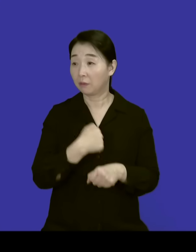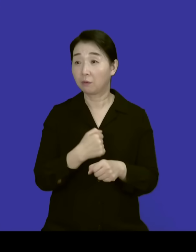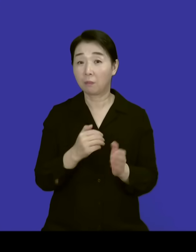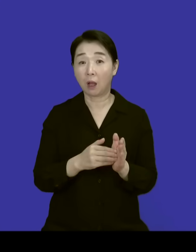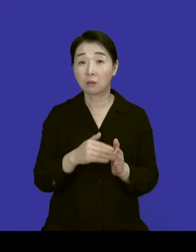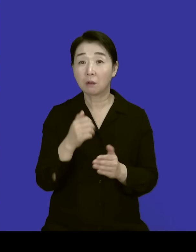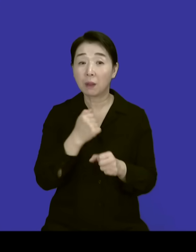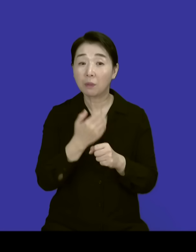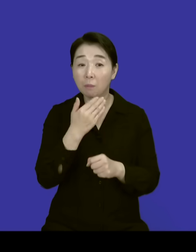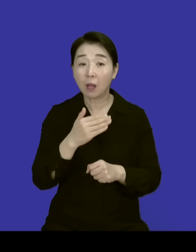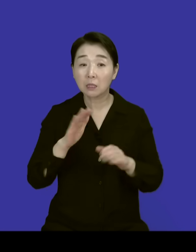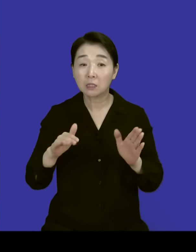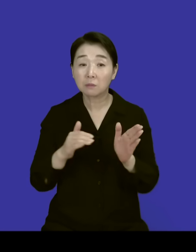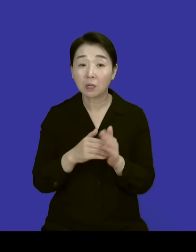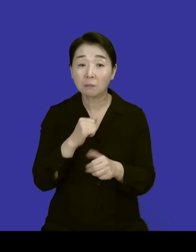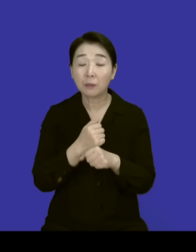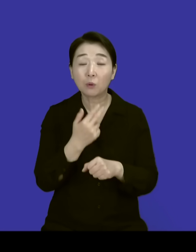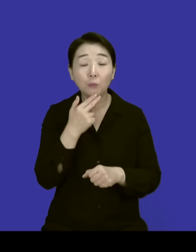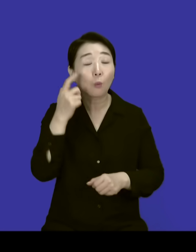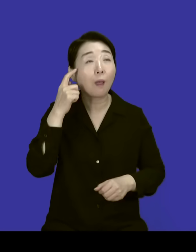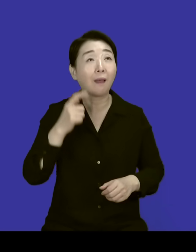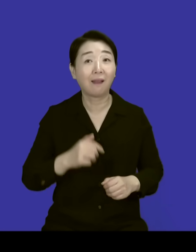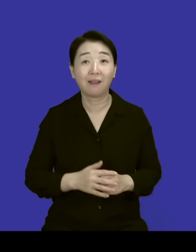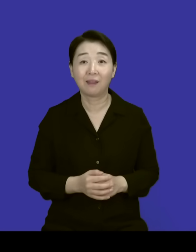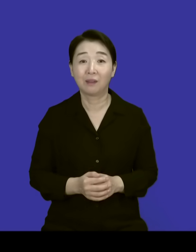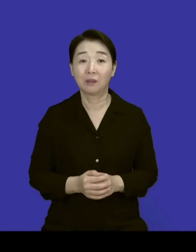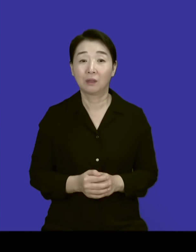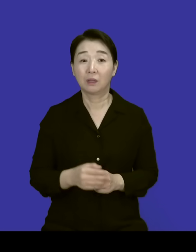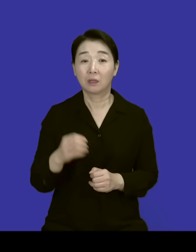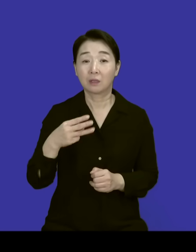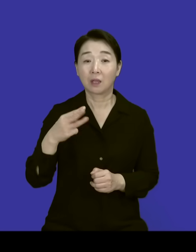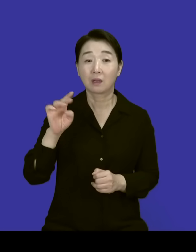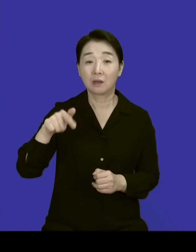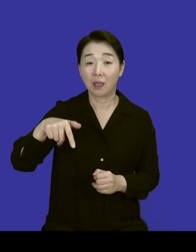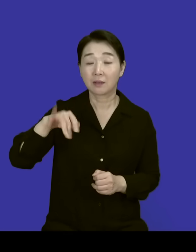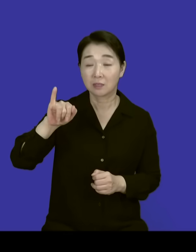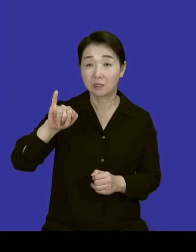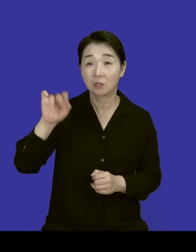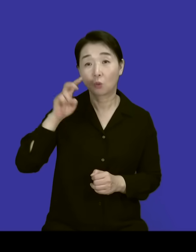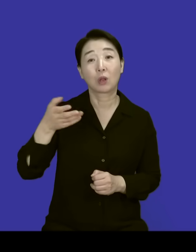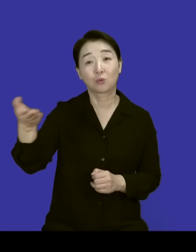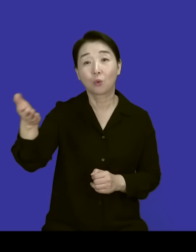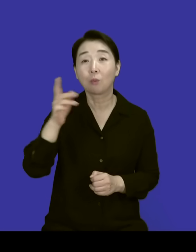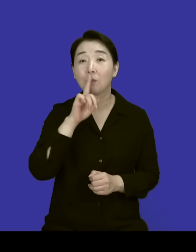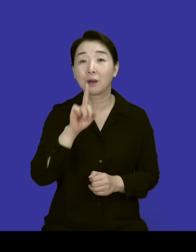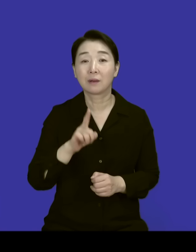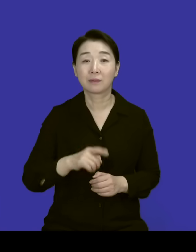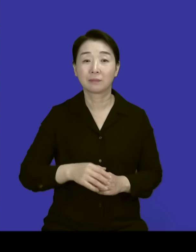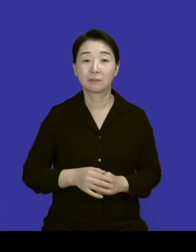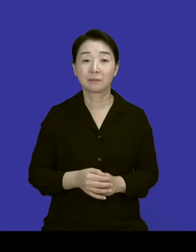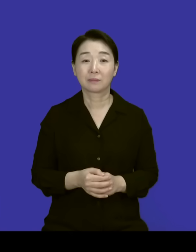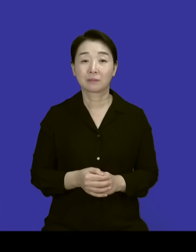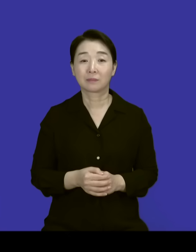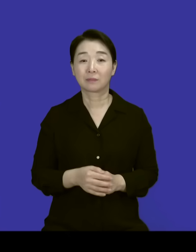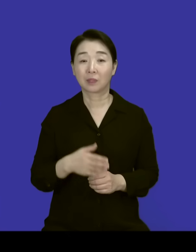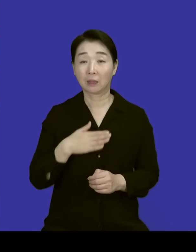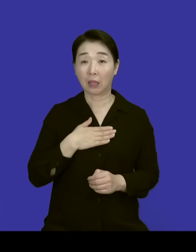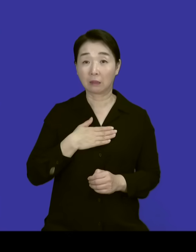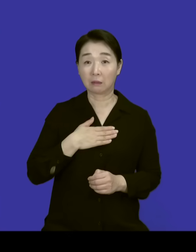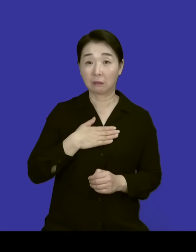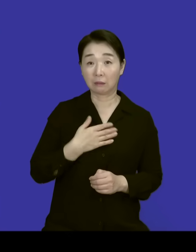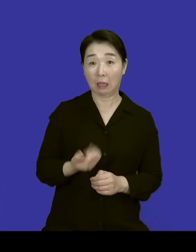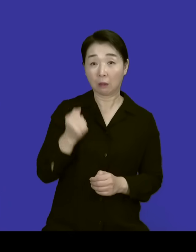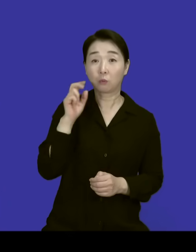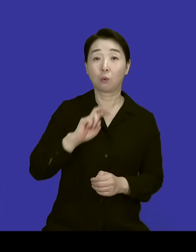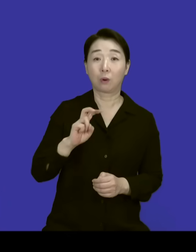이런 거 만들 수 있는데 왜 여태까지 이렇게 했냐 그래서 예. 이거 그냥 렉시 타이틀 주자 그래가지고 나는 사실 내 거로 하려고 한